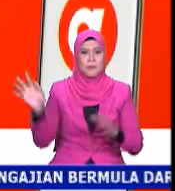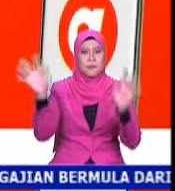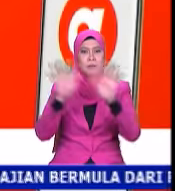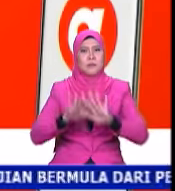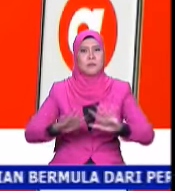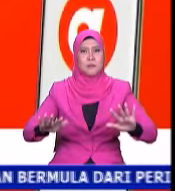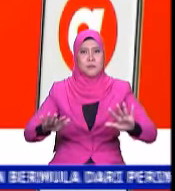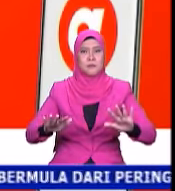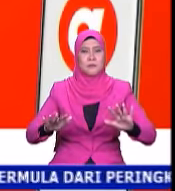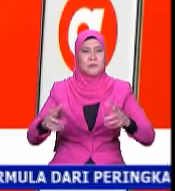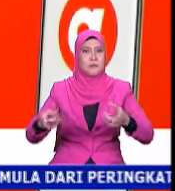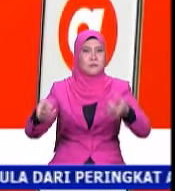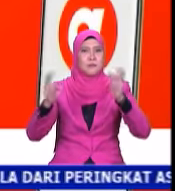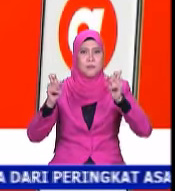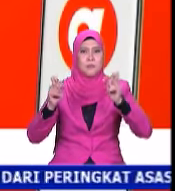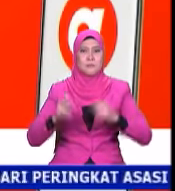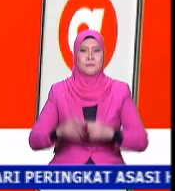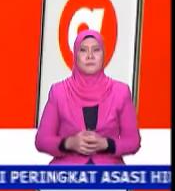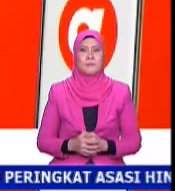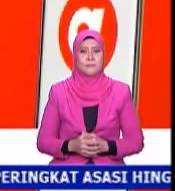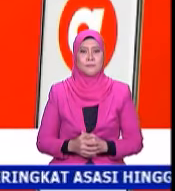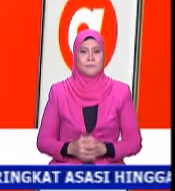dengan lebih pantas.